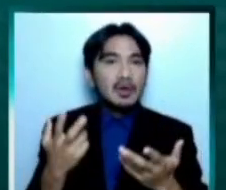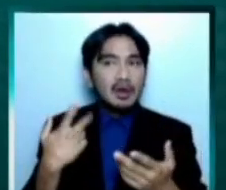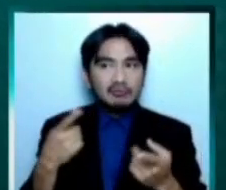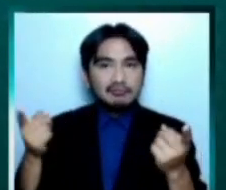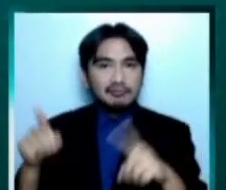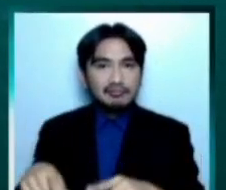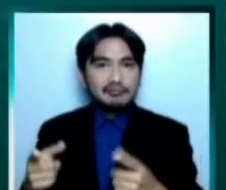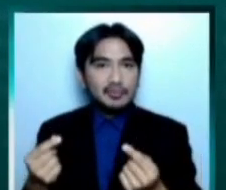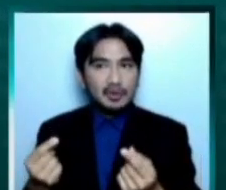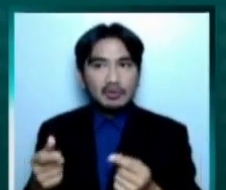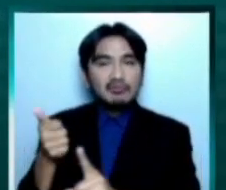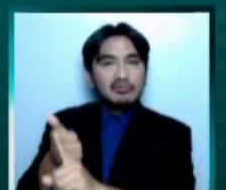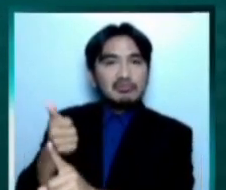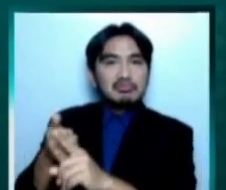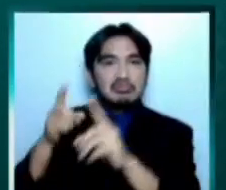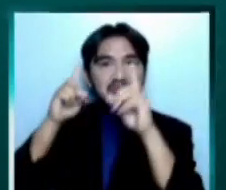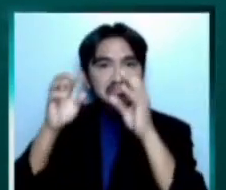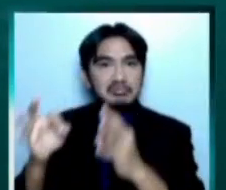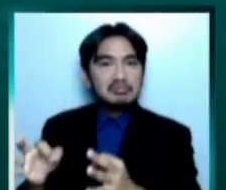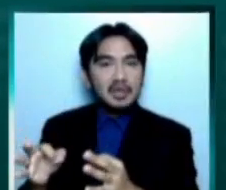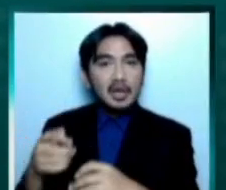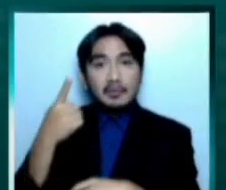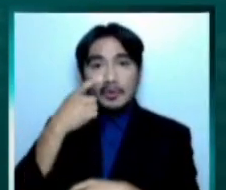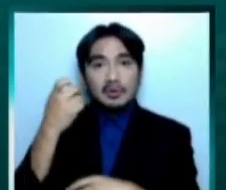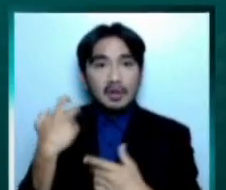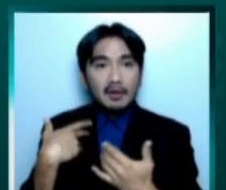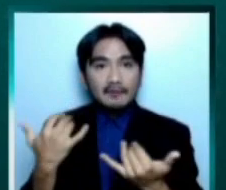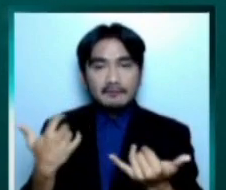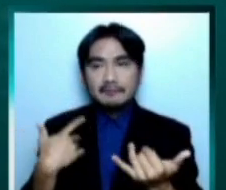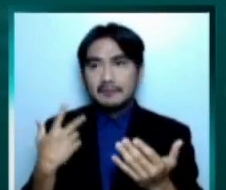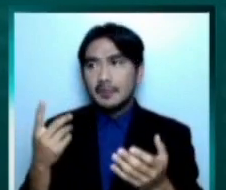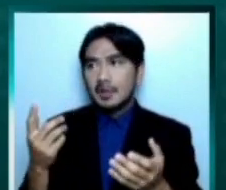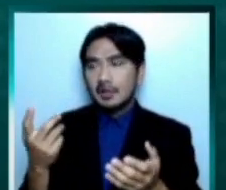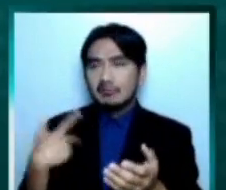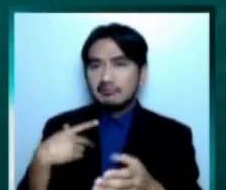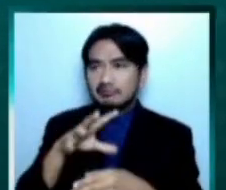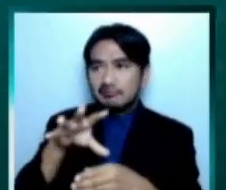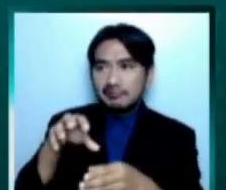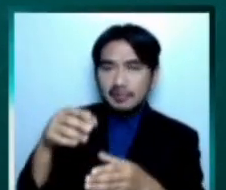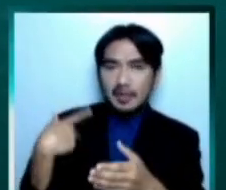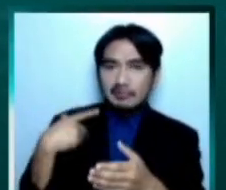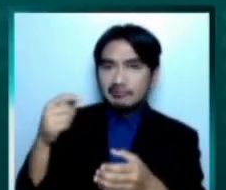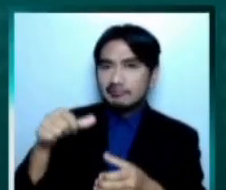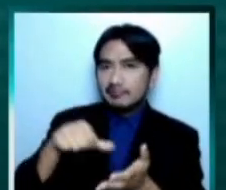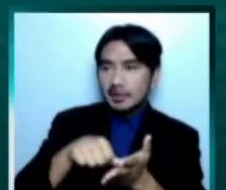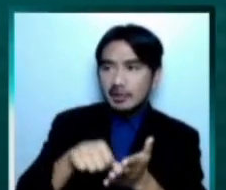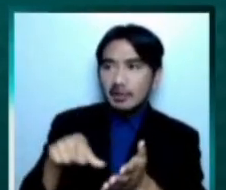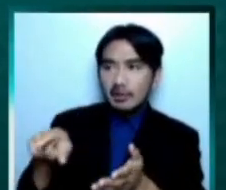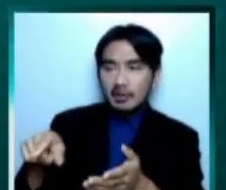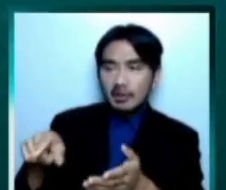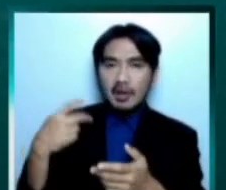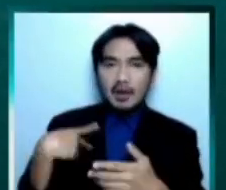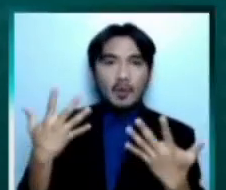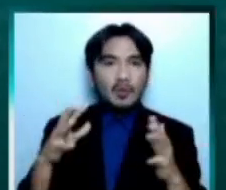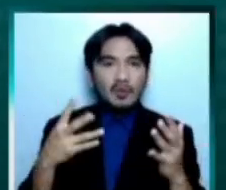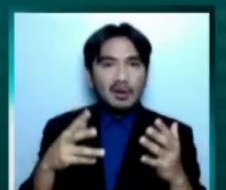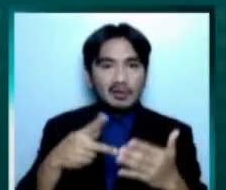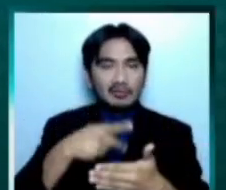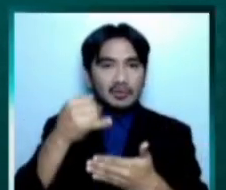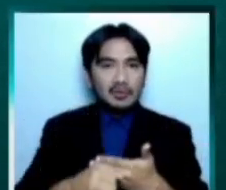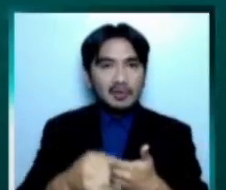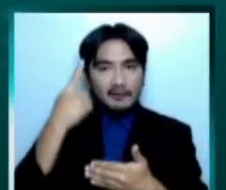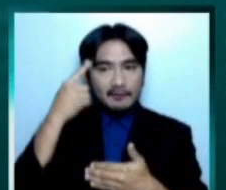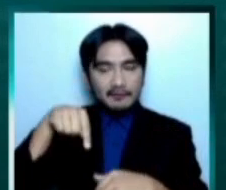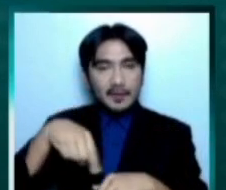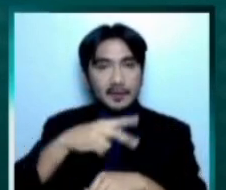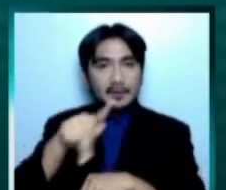nila dahil nahalal sila ng walang malino na plataforma sa pagsisilbi sa bayan. Tigilan na rin daw ng mga